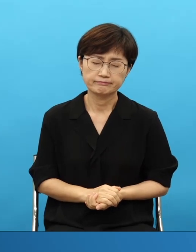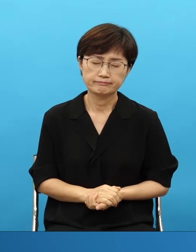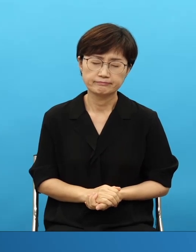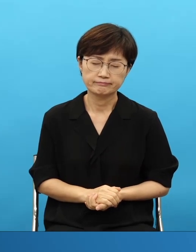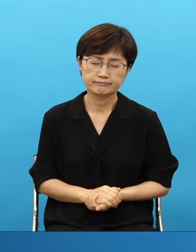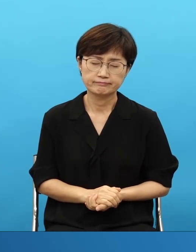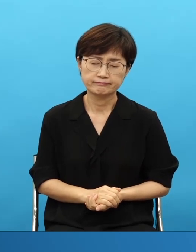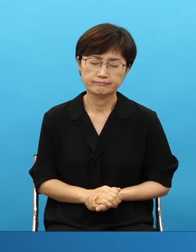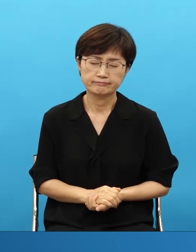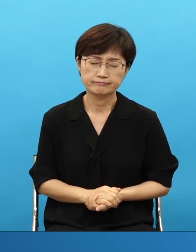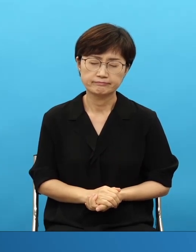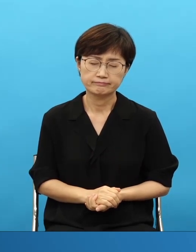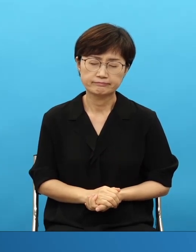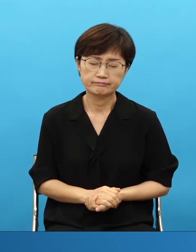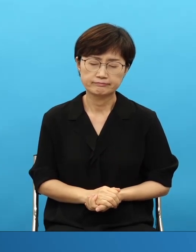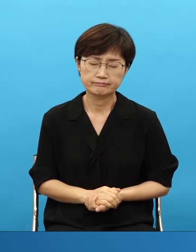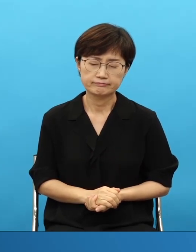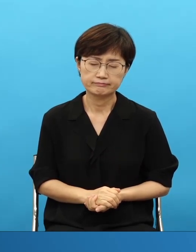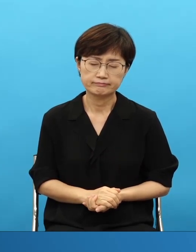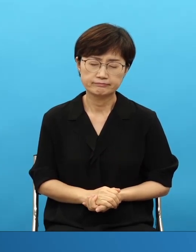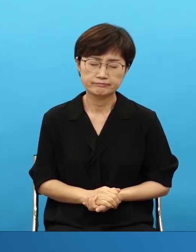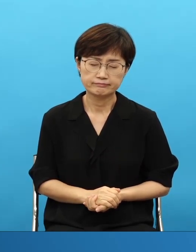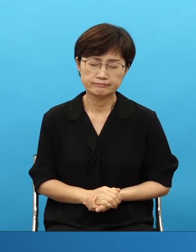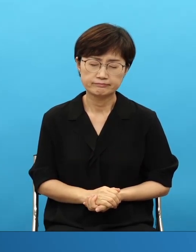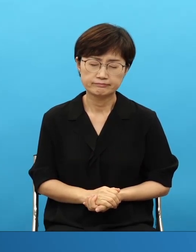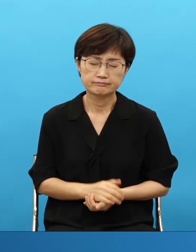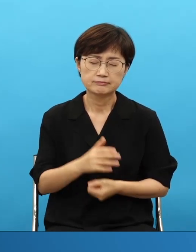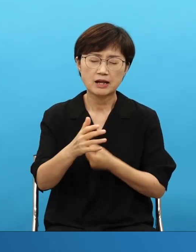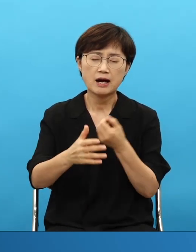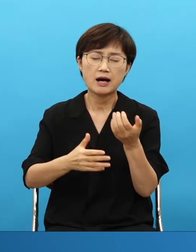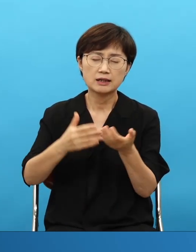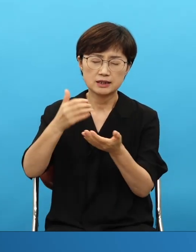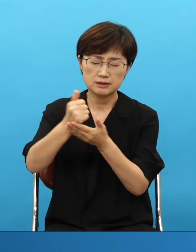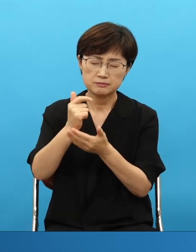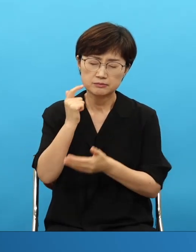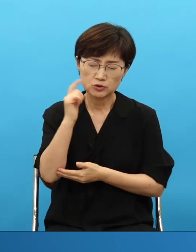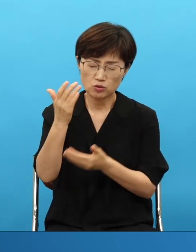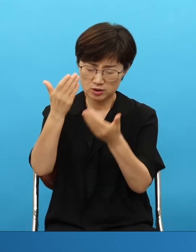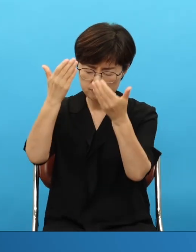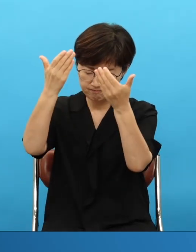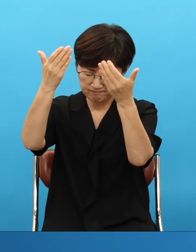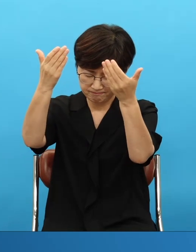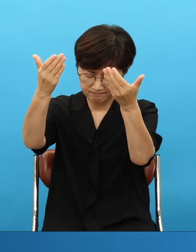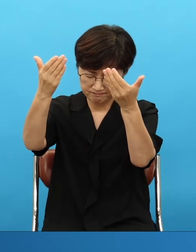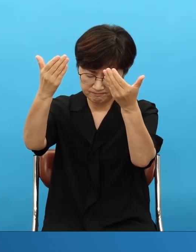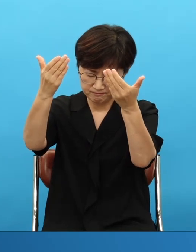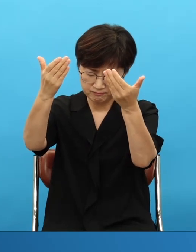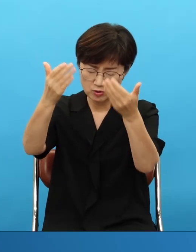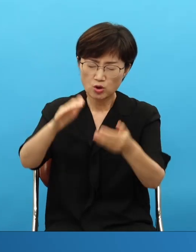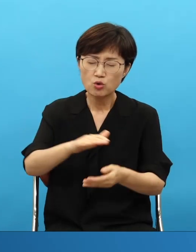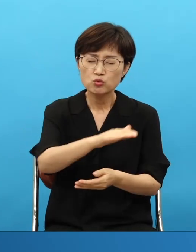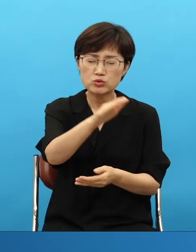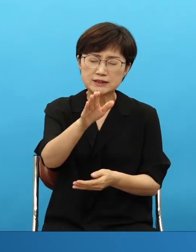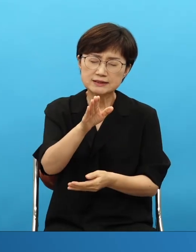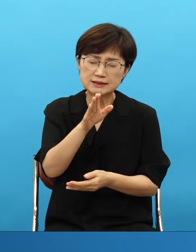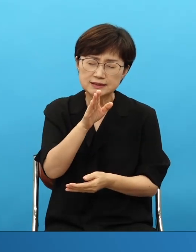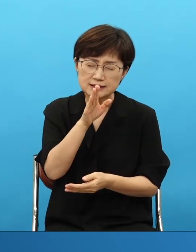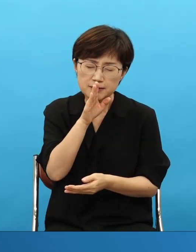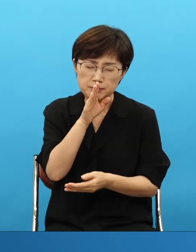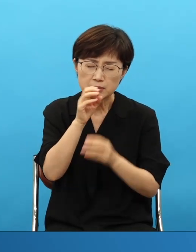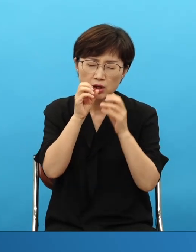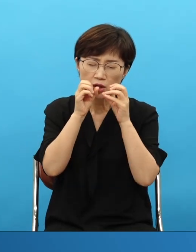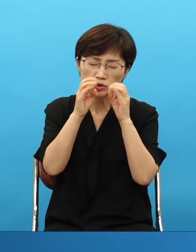灵眼能够看见神的绝对计划吧 하나님께모든영광을돌려오며우리의참선지자제사